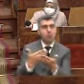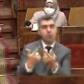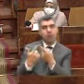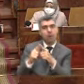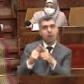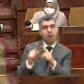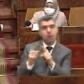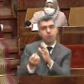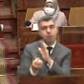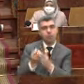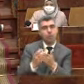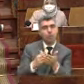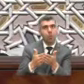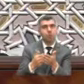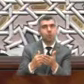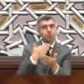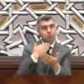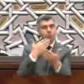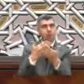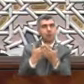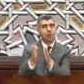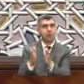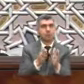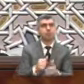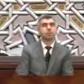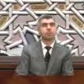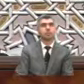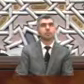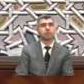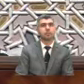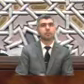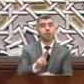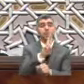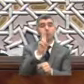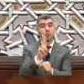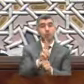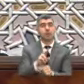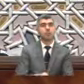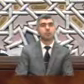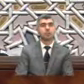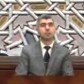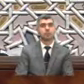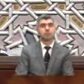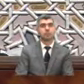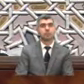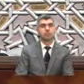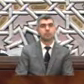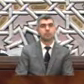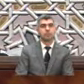والابتكارية؟ شكرا شكرا سيد نائب محترم. السؤال لأحد وضعيه من المعارضة ليتفضل.